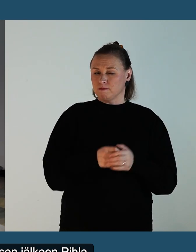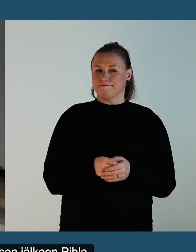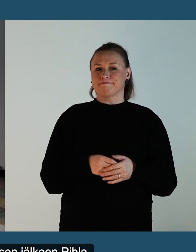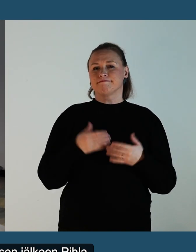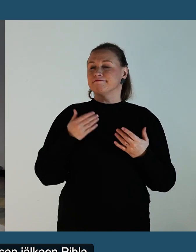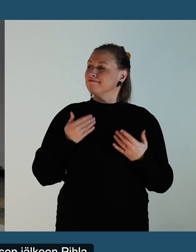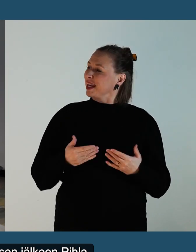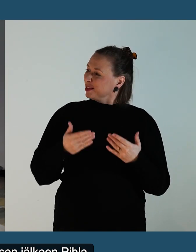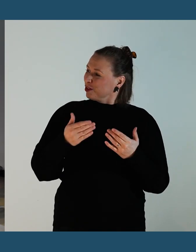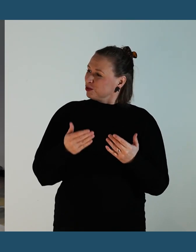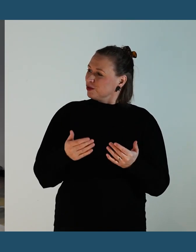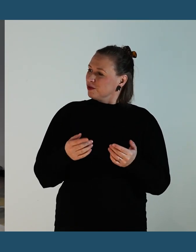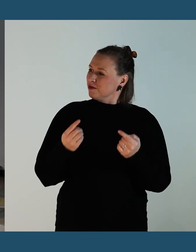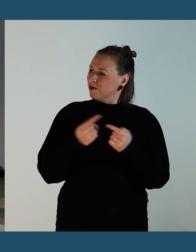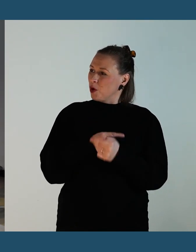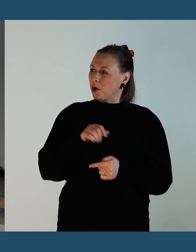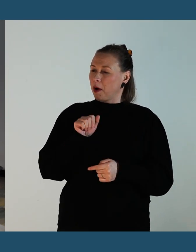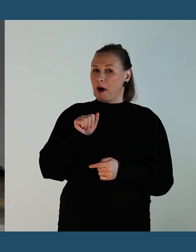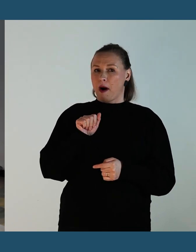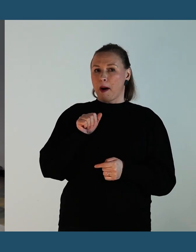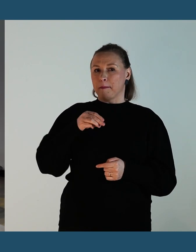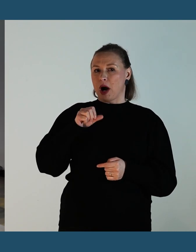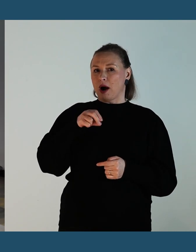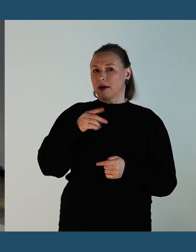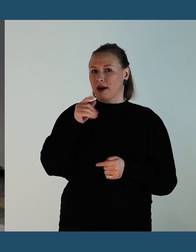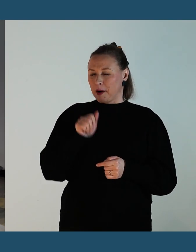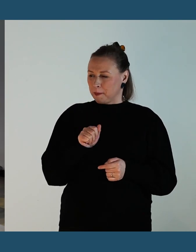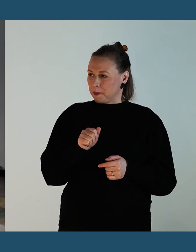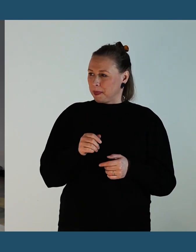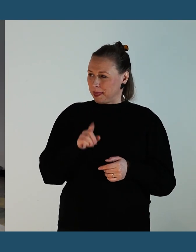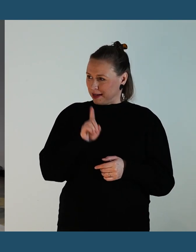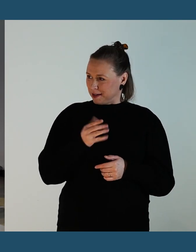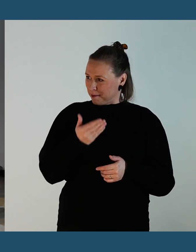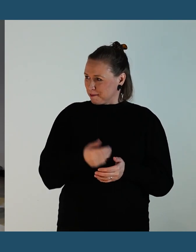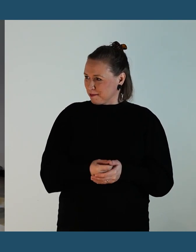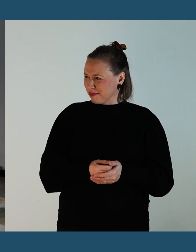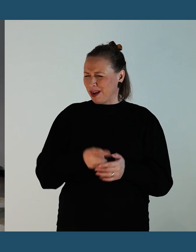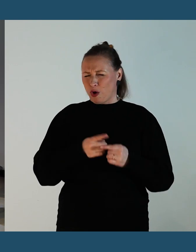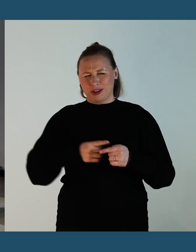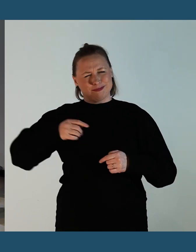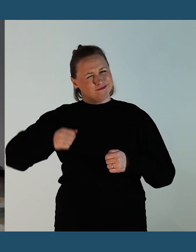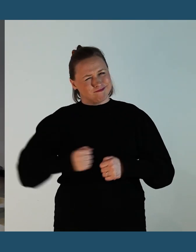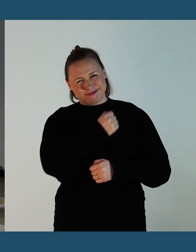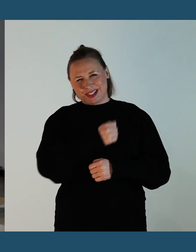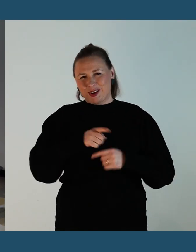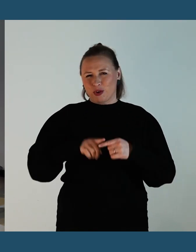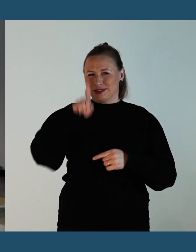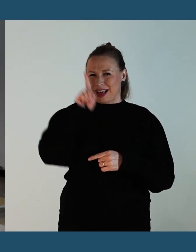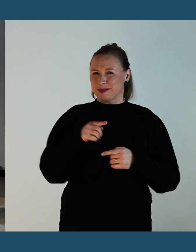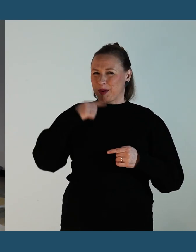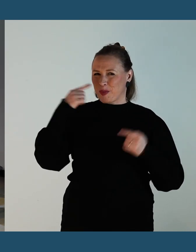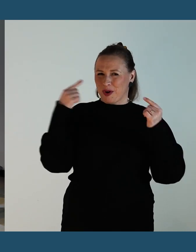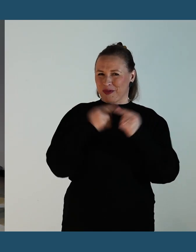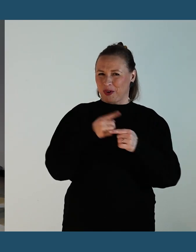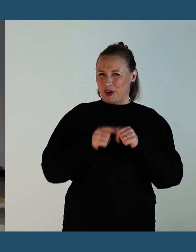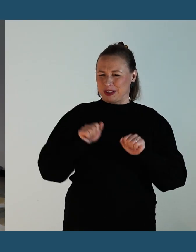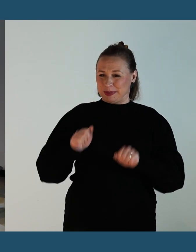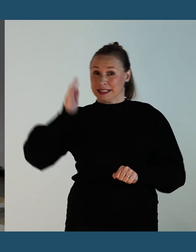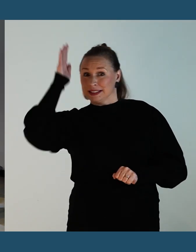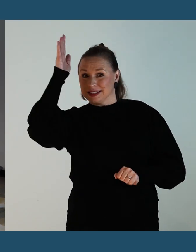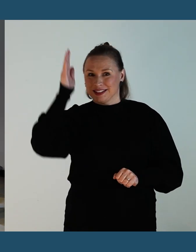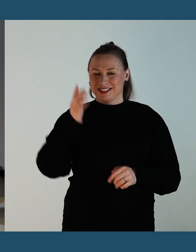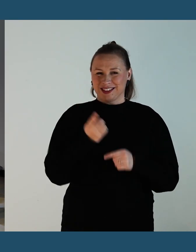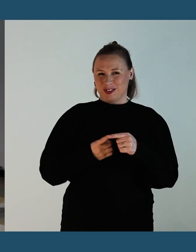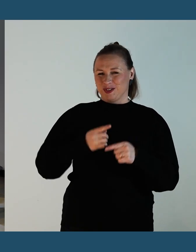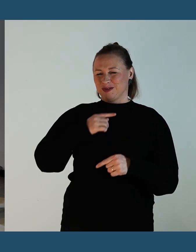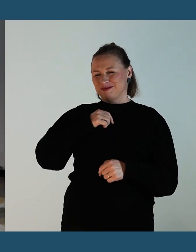seuraava, ja sen jälkeen Pihla Keto-Huovinen. Joo, olisi pitänyt olla ekana, niin olisi ehtinyt ensimmäisenä sanoa, niin kuin Eeva ja Veronika jo